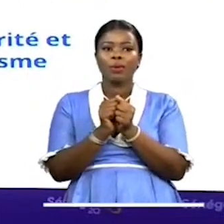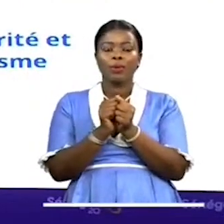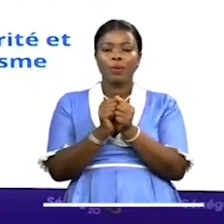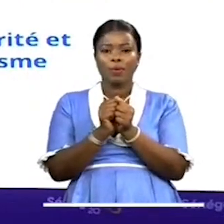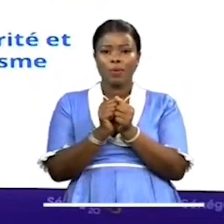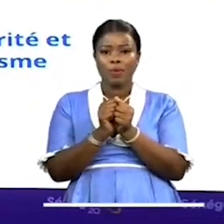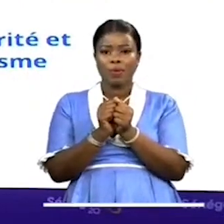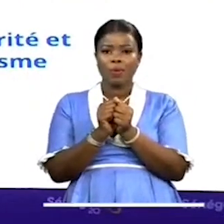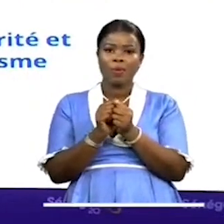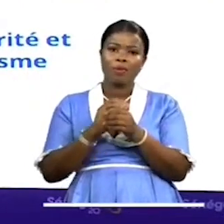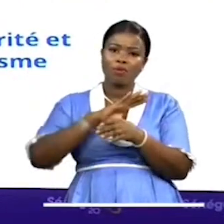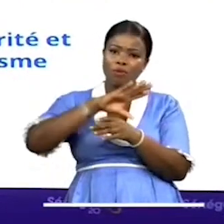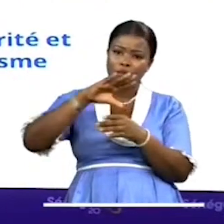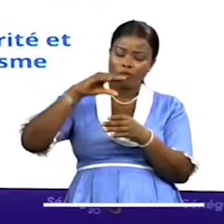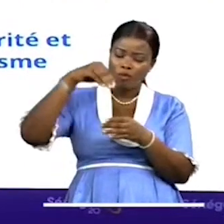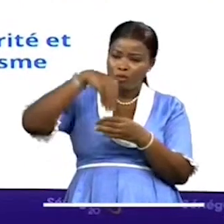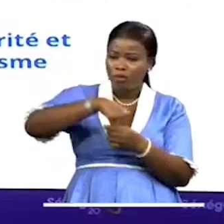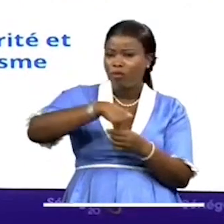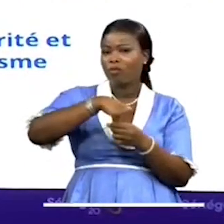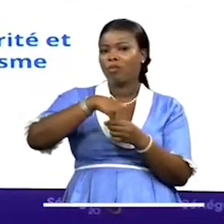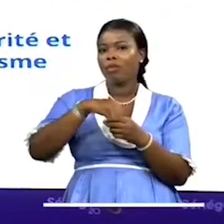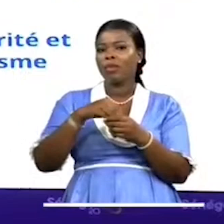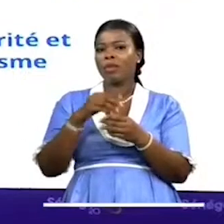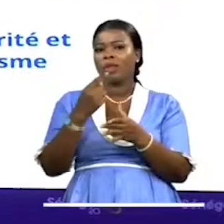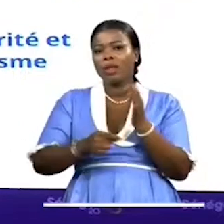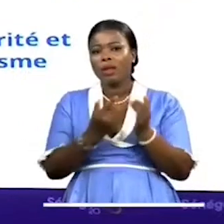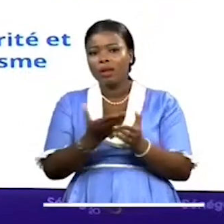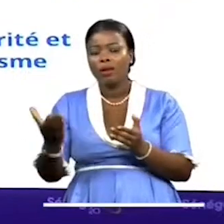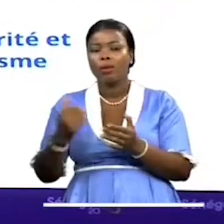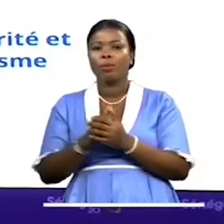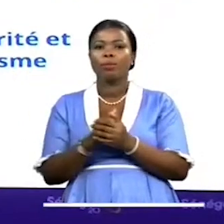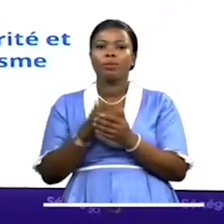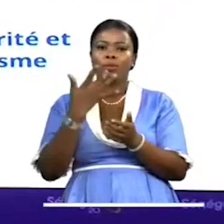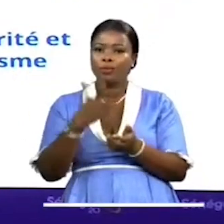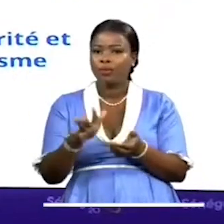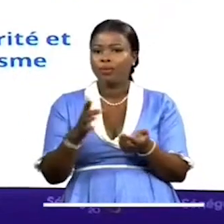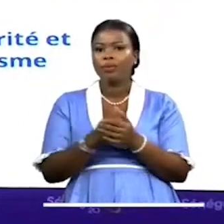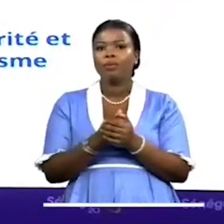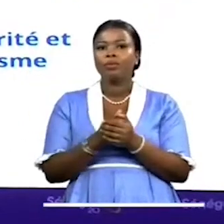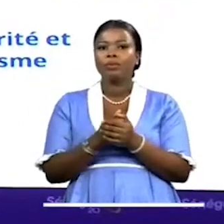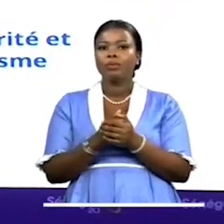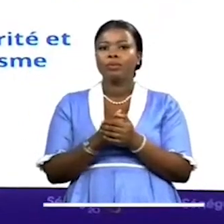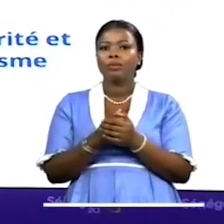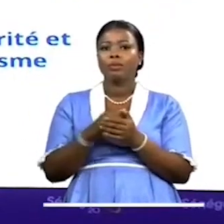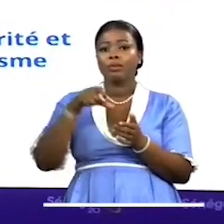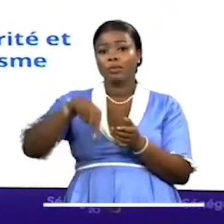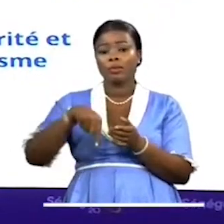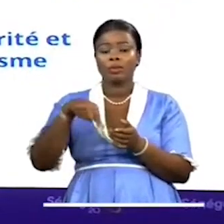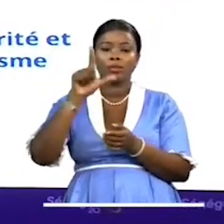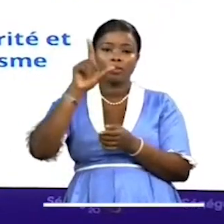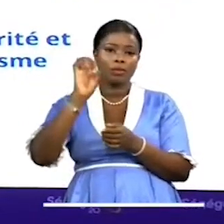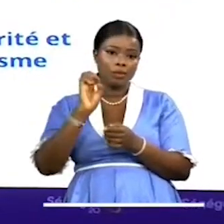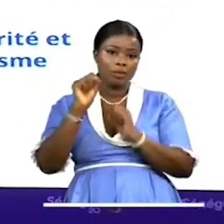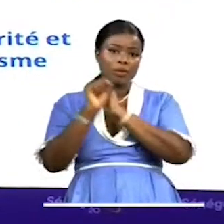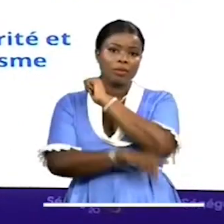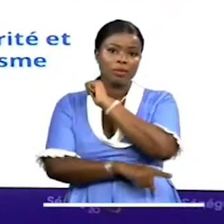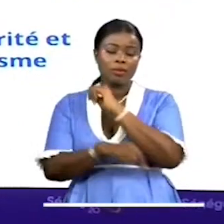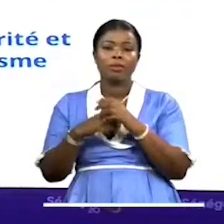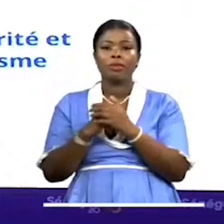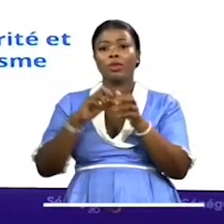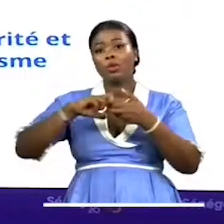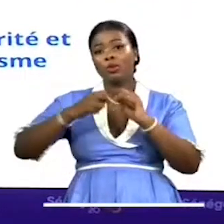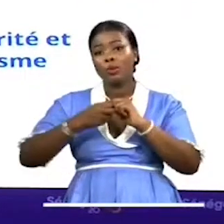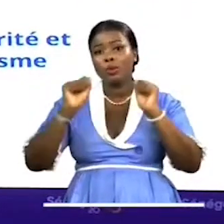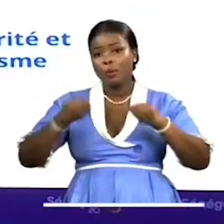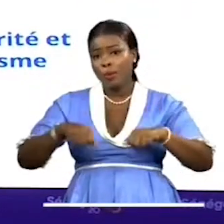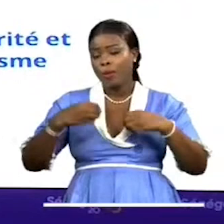l'intégration régionale euh quelques opportunités l'intégration régionale qui peutortter que le Sénégal pourrait suivre le numérique qui